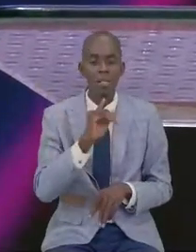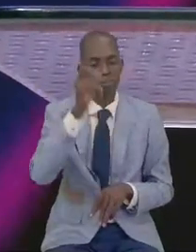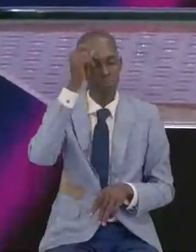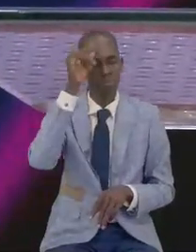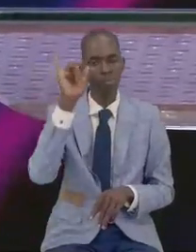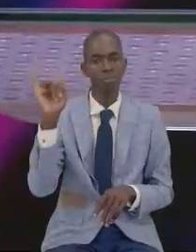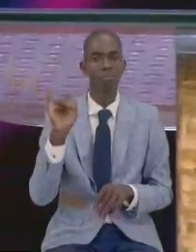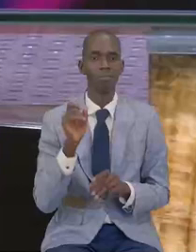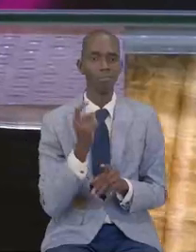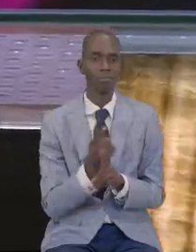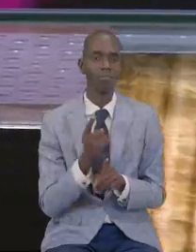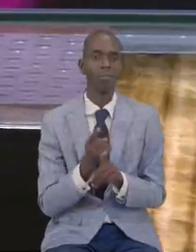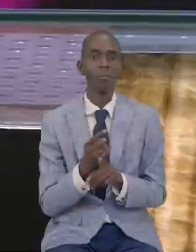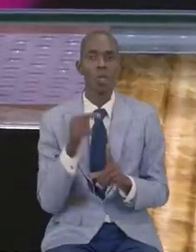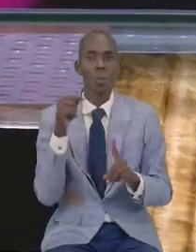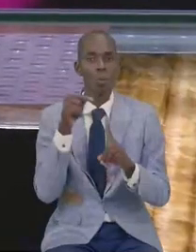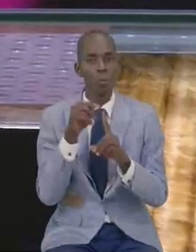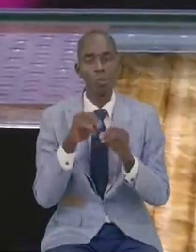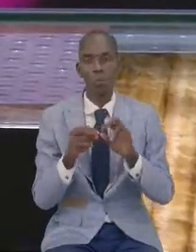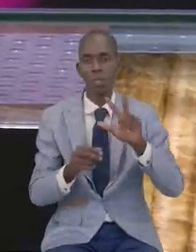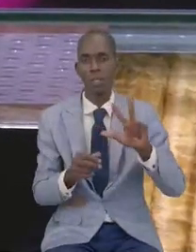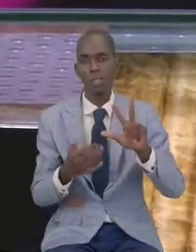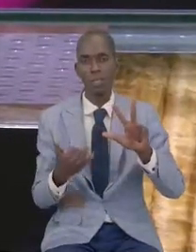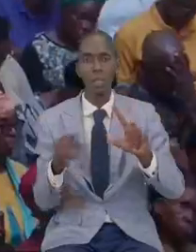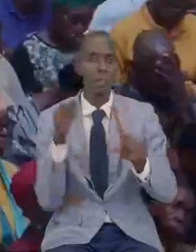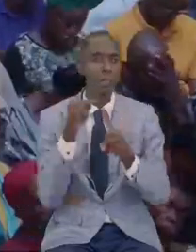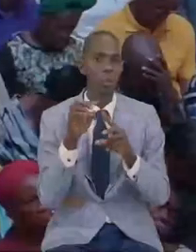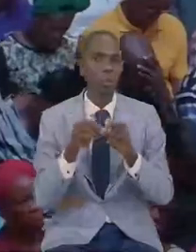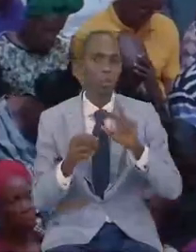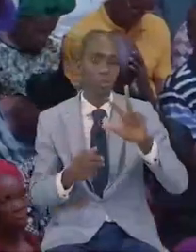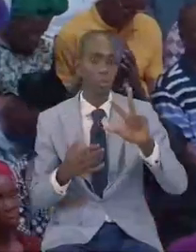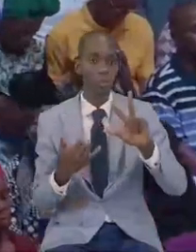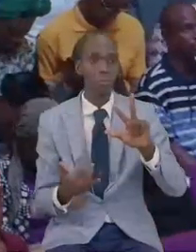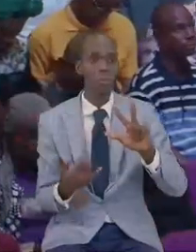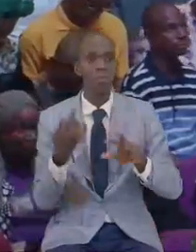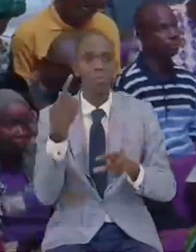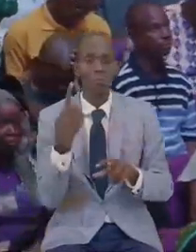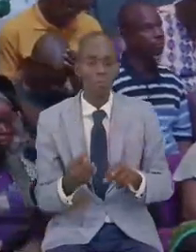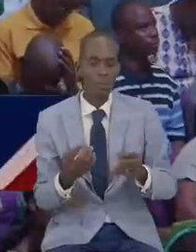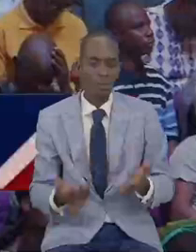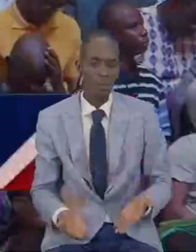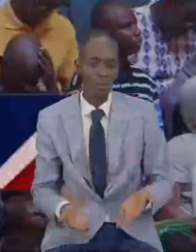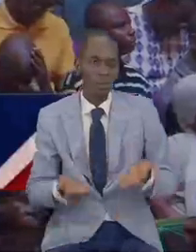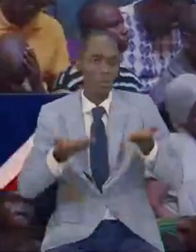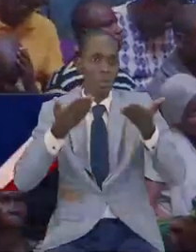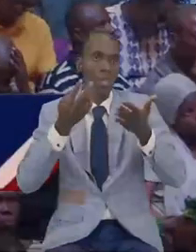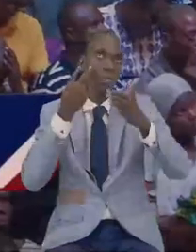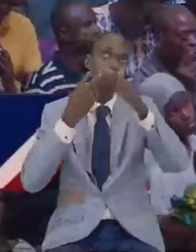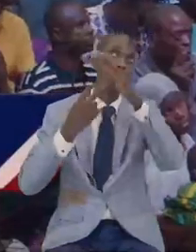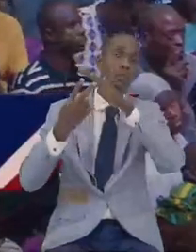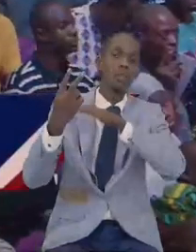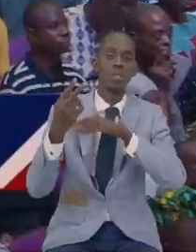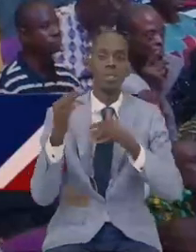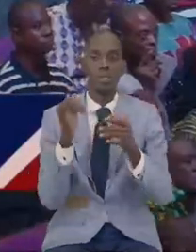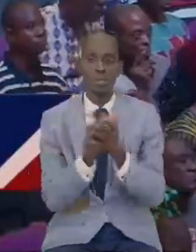c'est l'intelligence. Allons maintenant au troisième point. la vision élevée qui nous